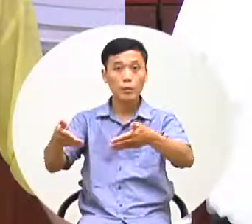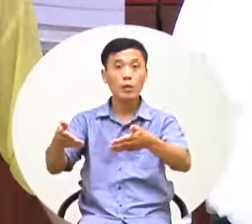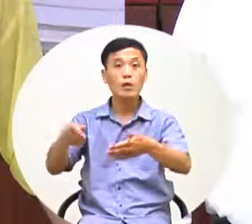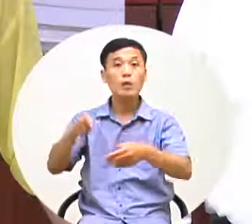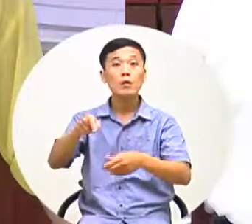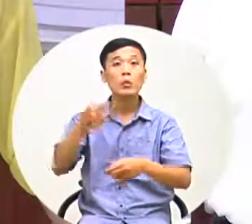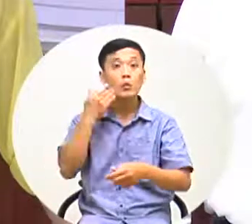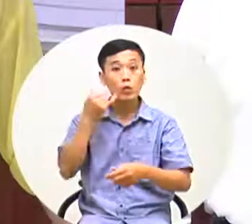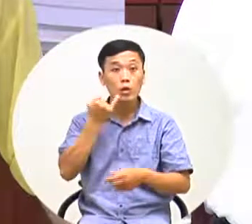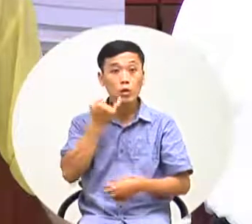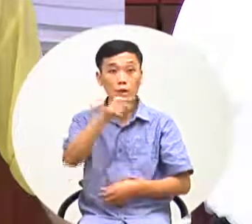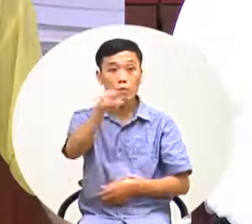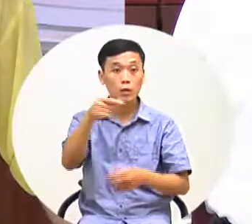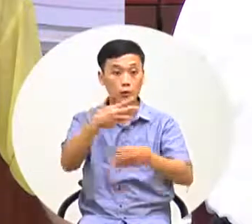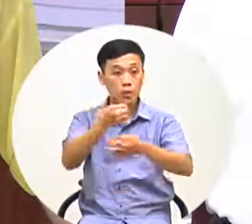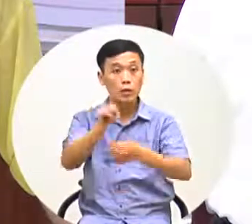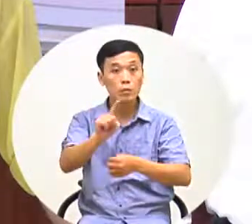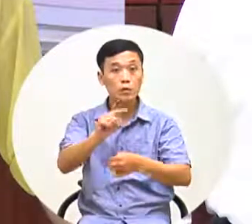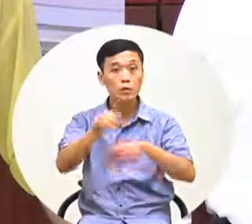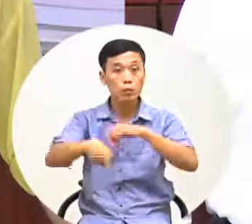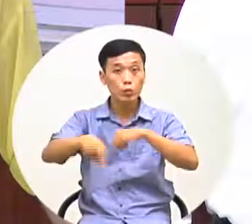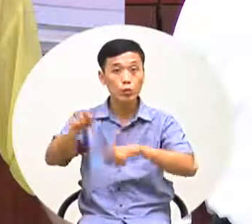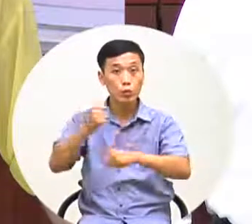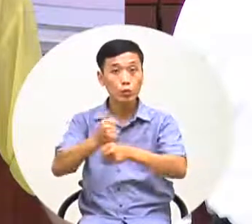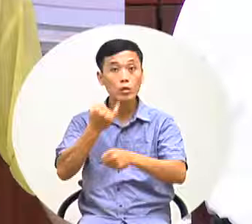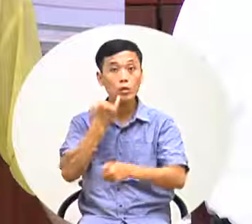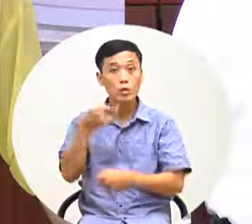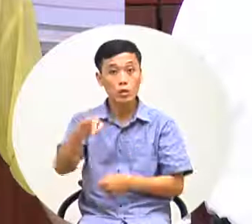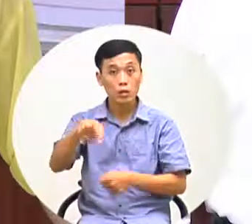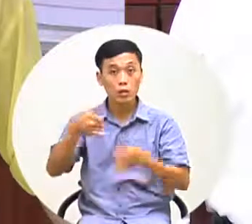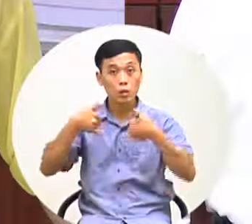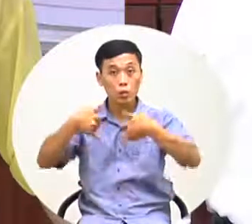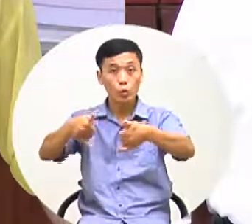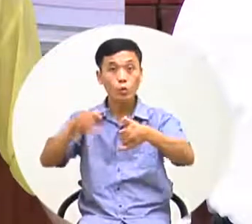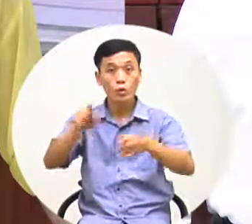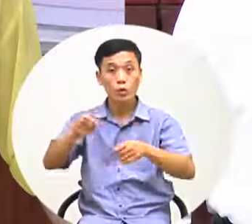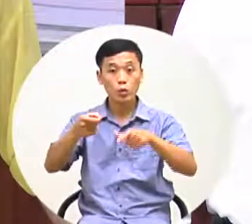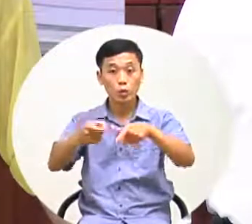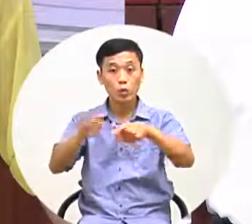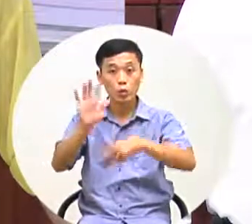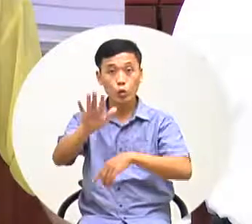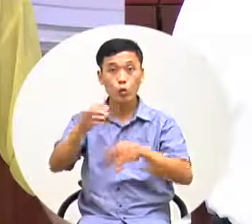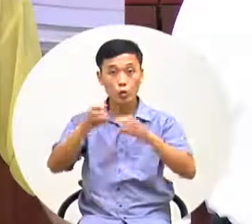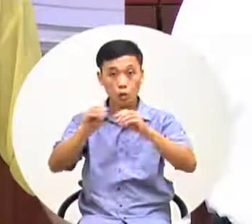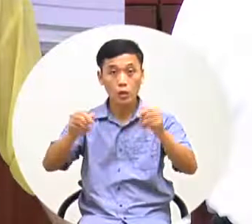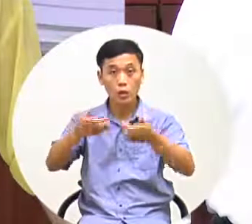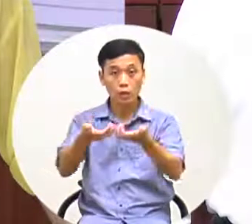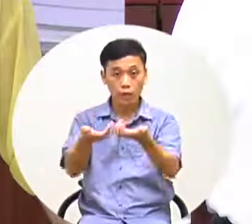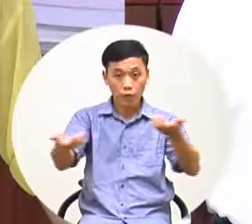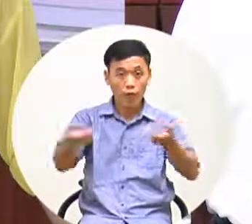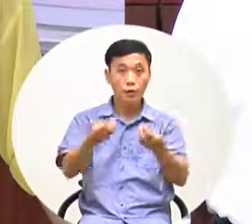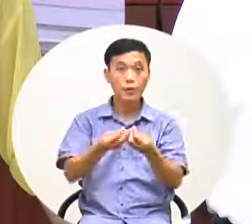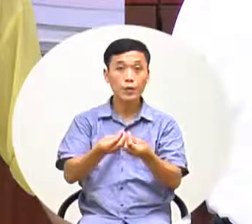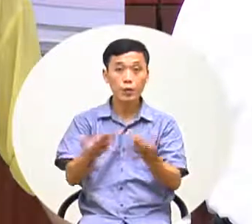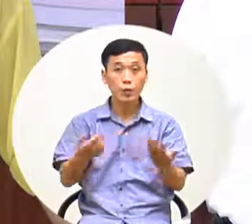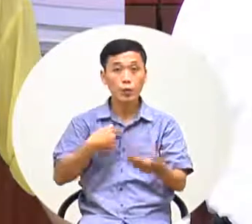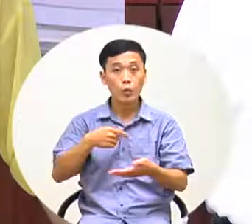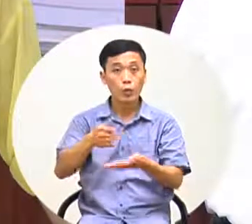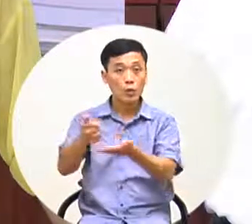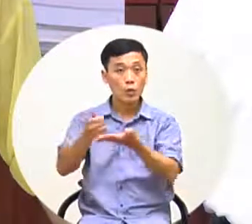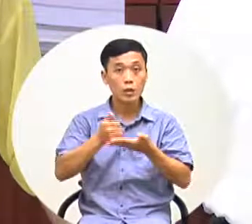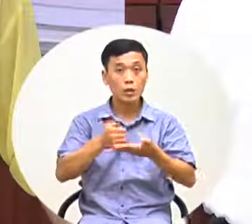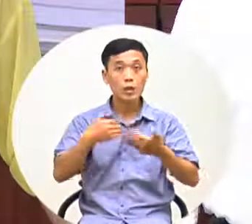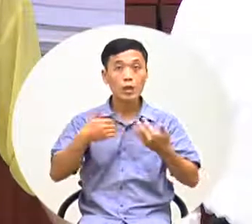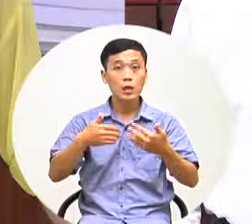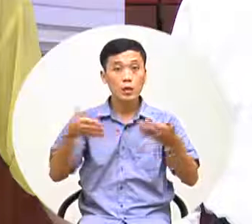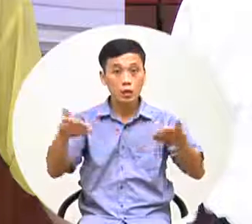个路段，这个路段如何整个公有土地要如何切割？我想哦，我请我们新工处把整个计划哈，把